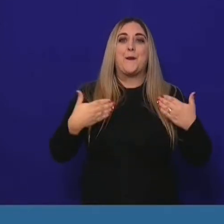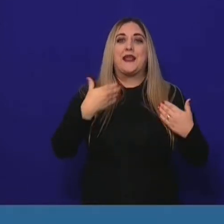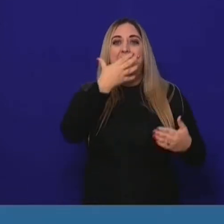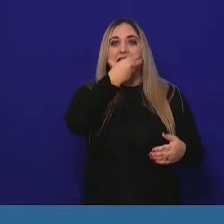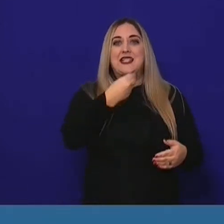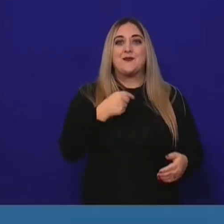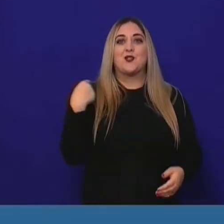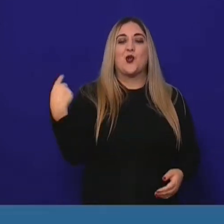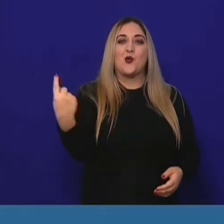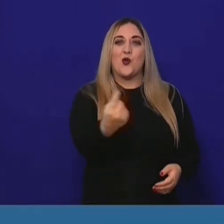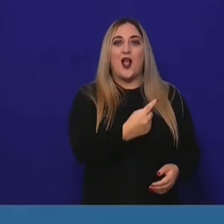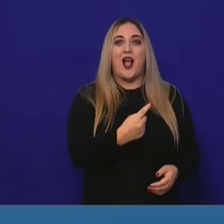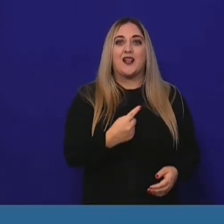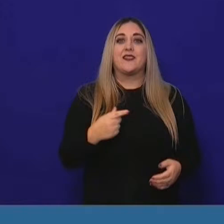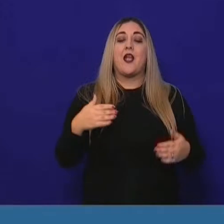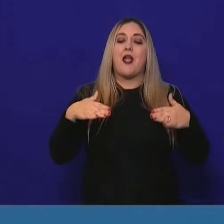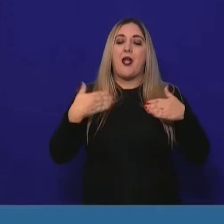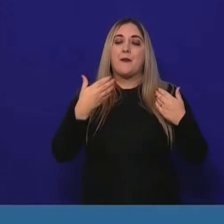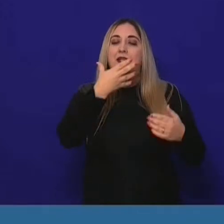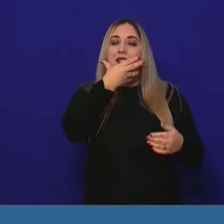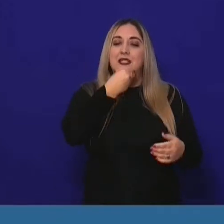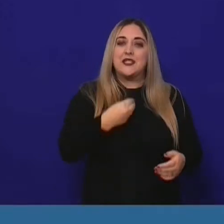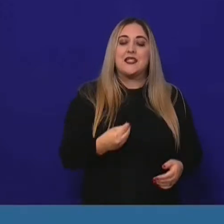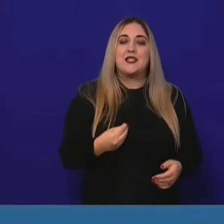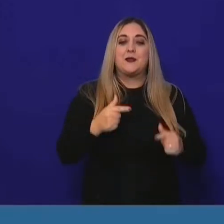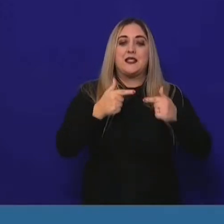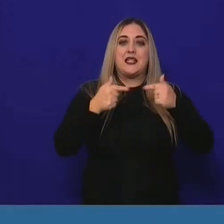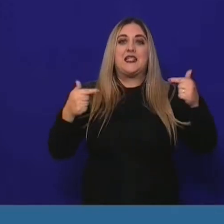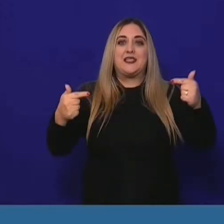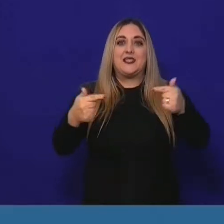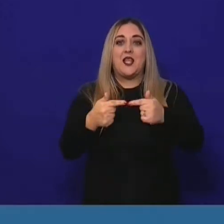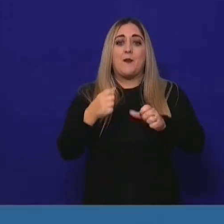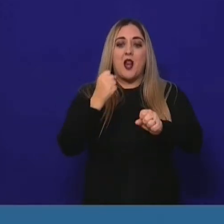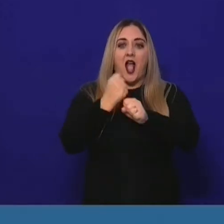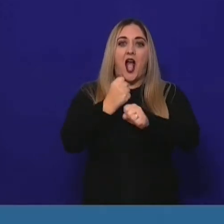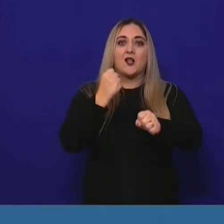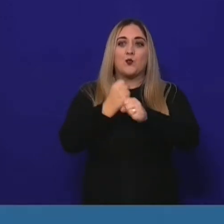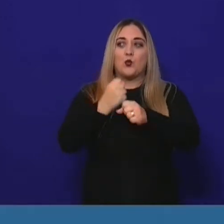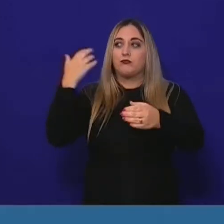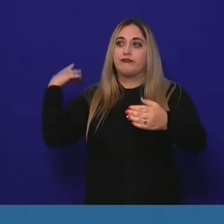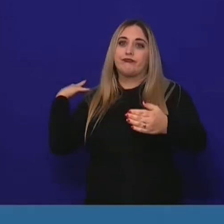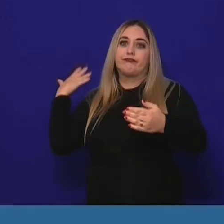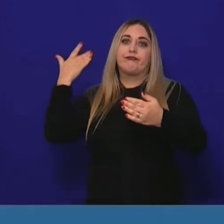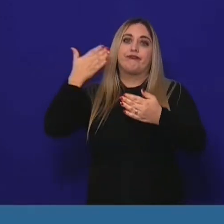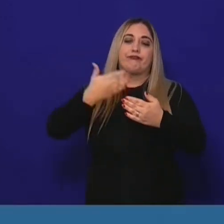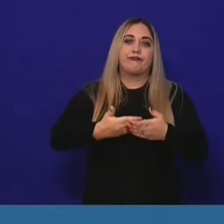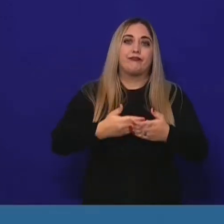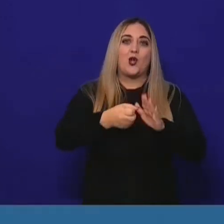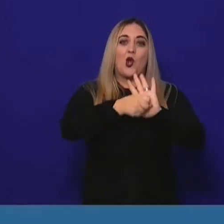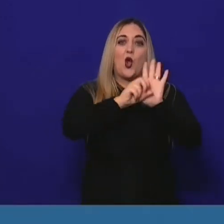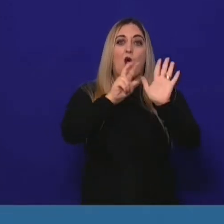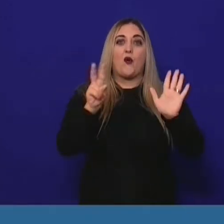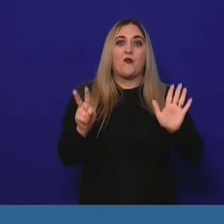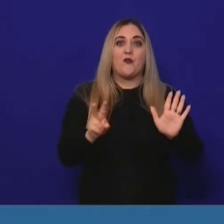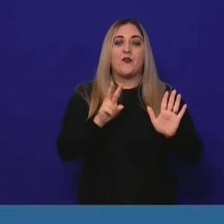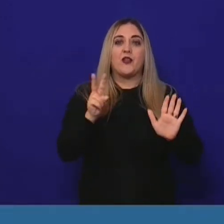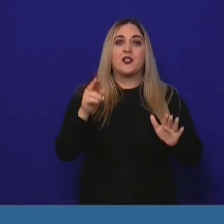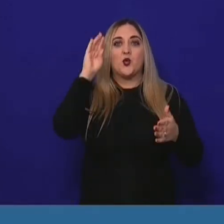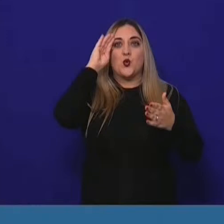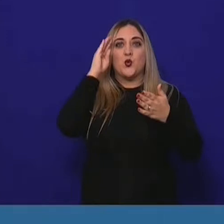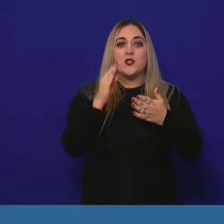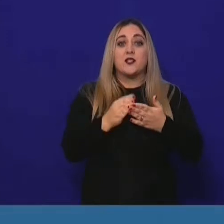lil kulħadd, nixtieq nawgura l-miliet it-tajjeb l-teams kollha li ħadmu propju fuq il-COVID li qed jieħu